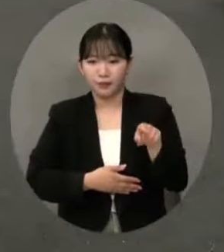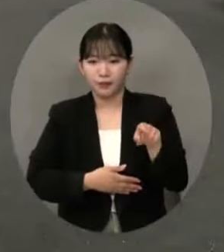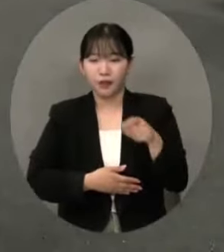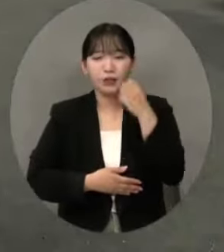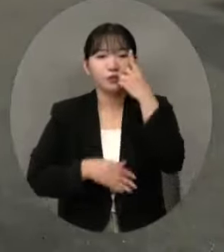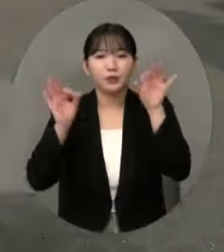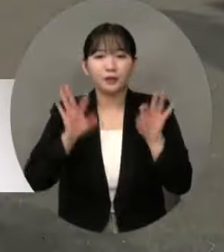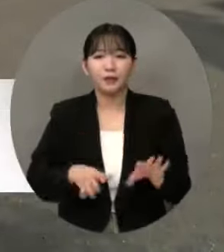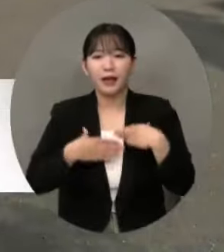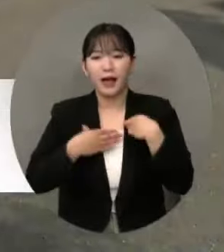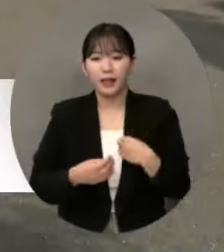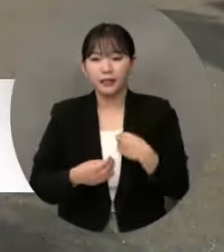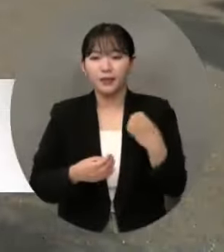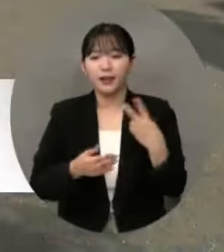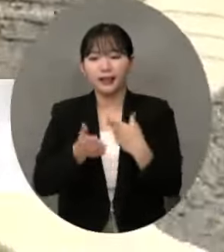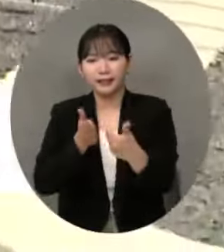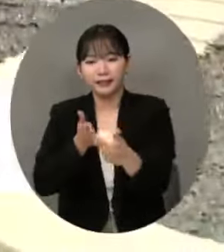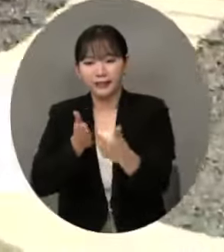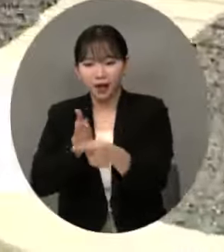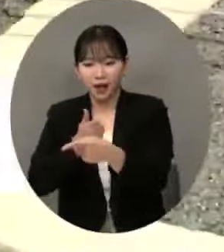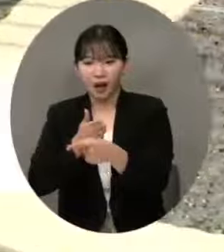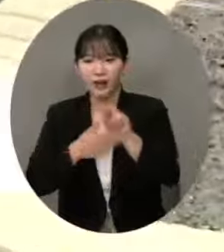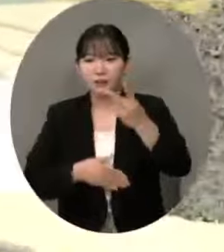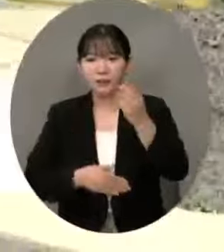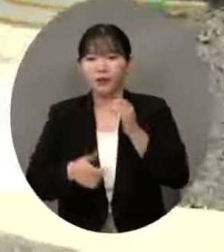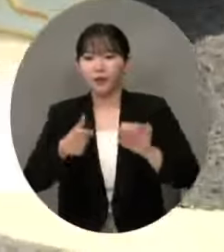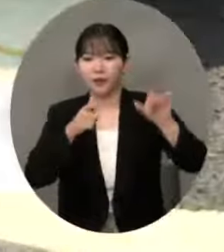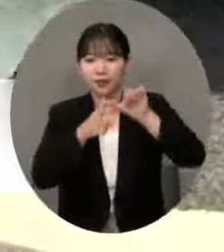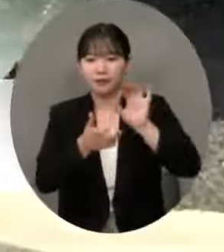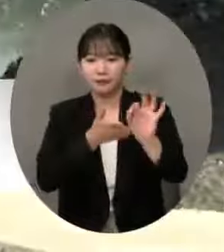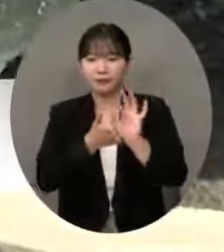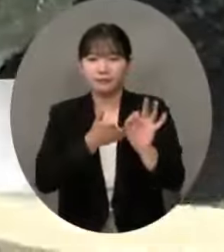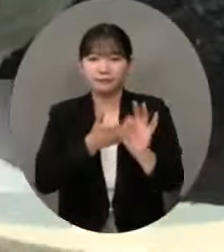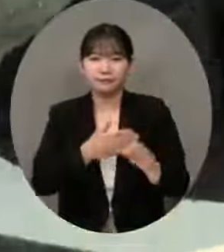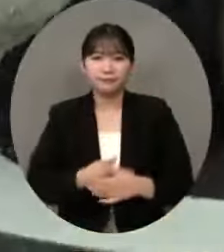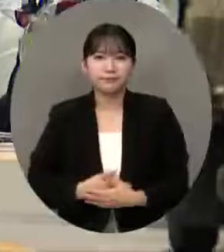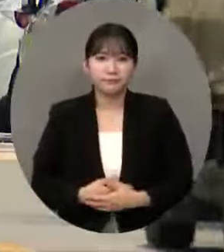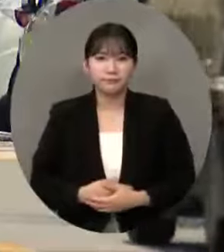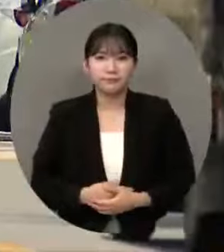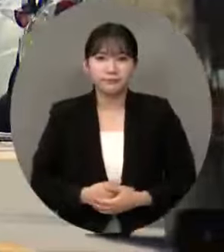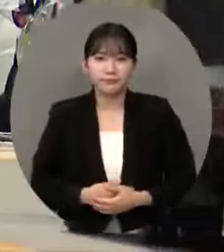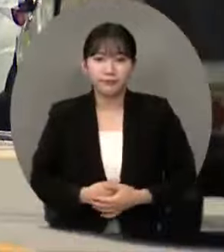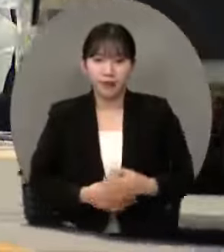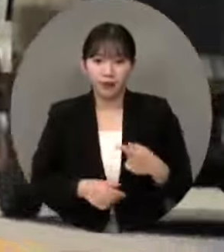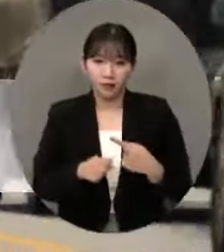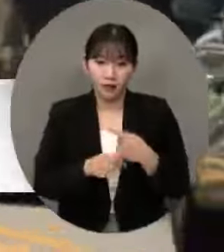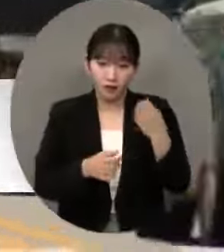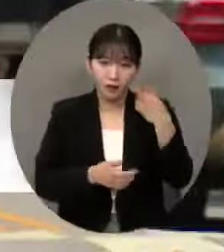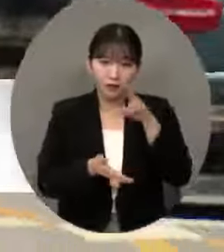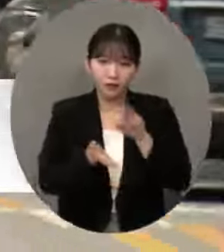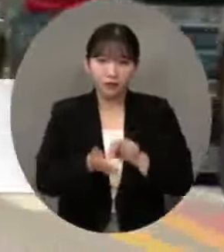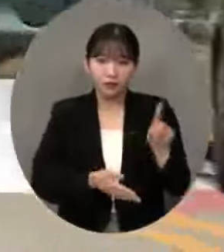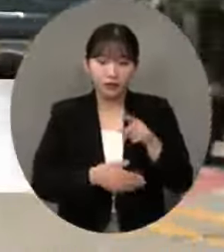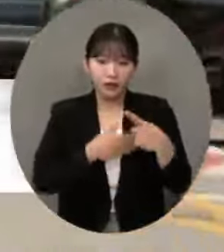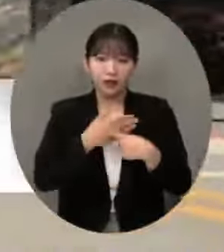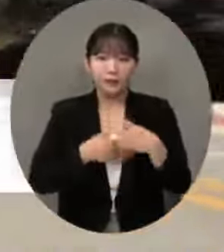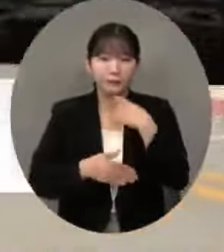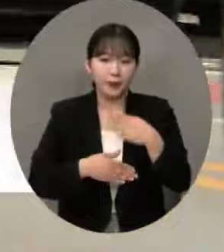두 달여 만에 안전 표시를 다시 그리면서 200만 원 상당의 예산이 또 쓰였습니다. 또 다른 문제는 이 같은